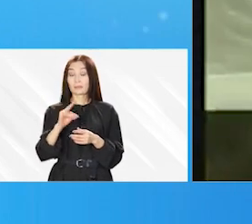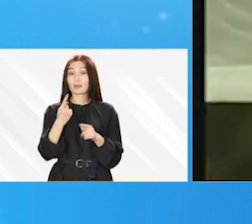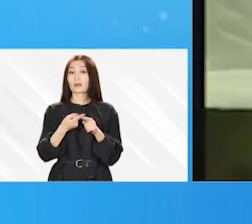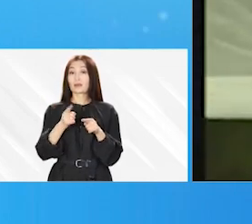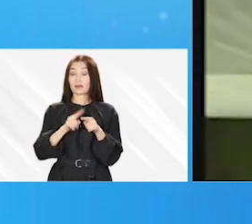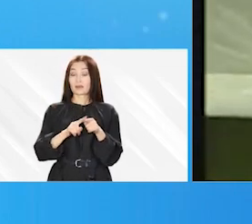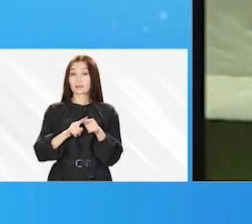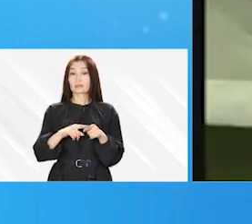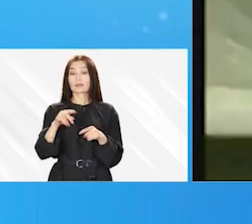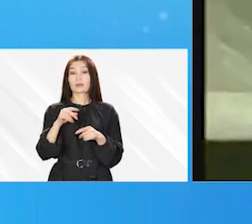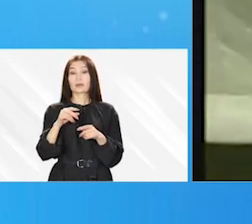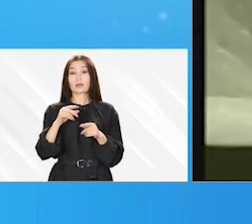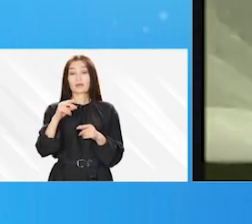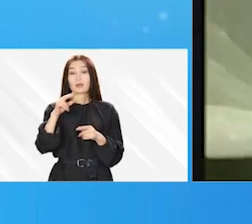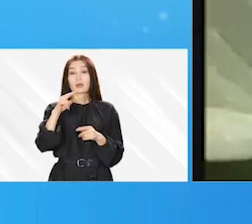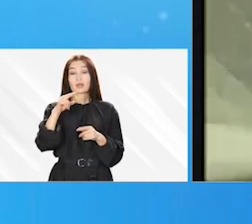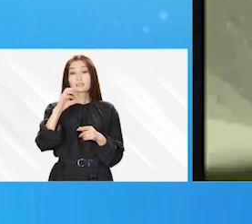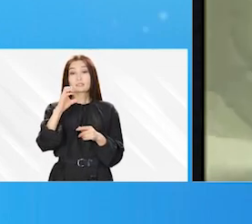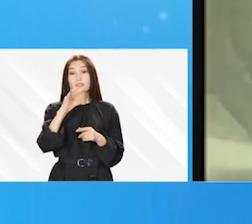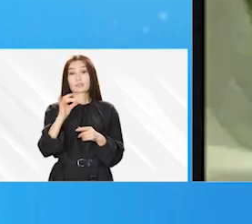пазушные почки сирине